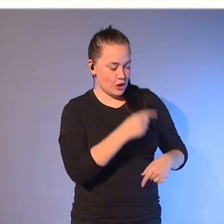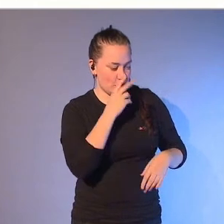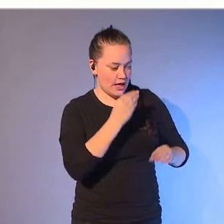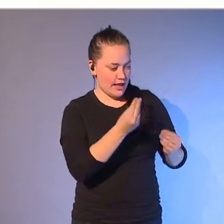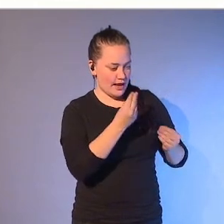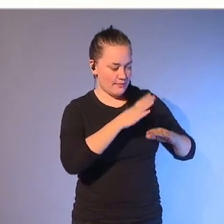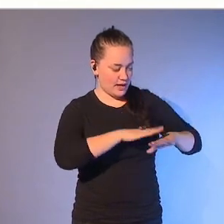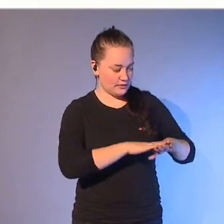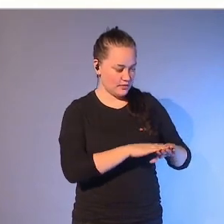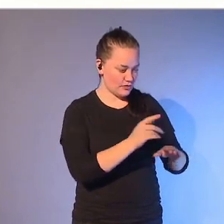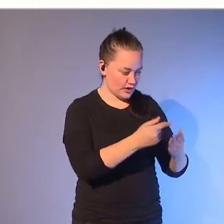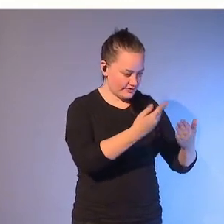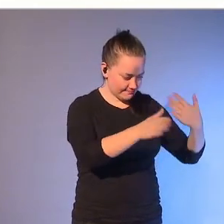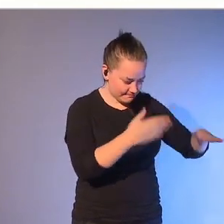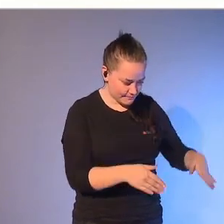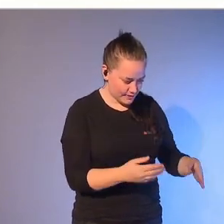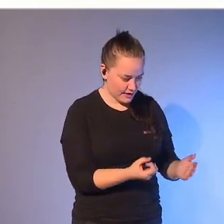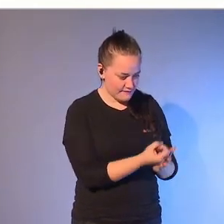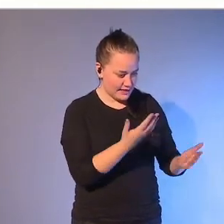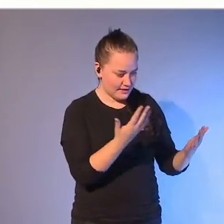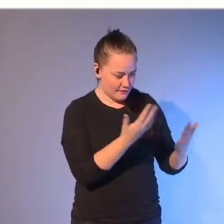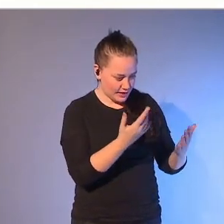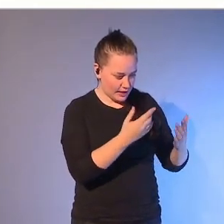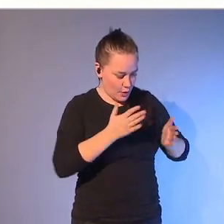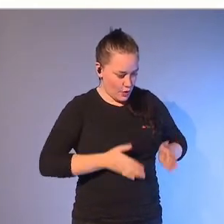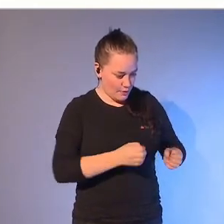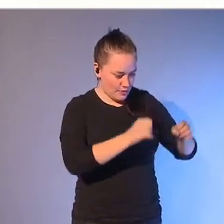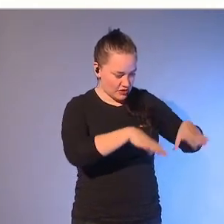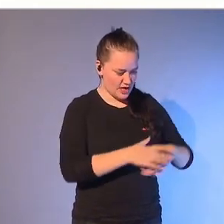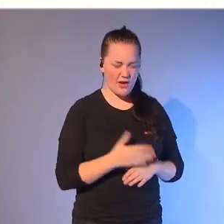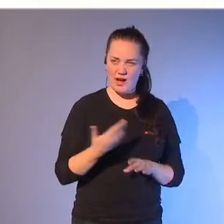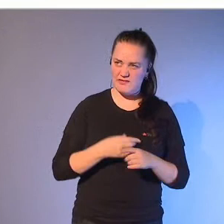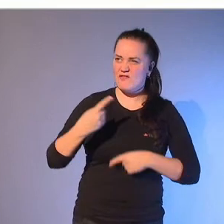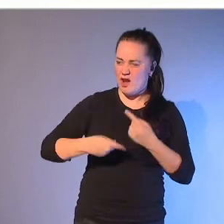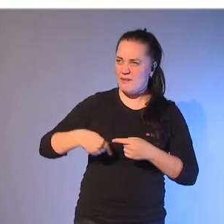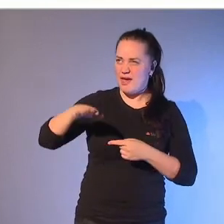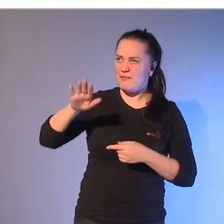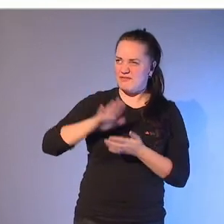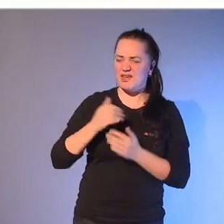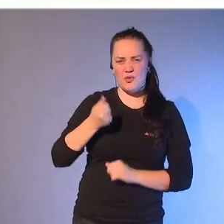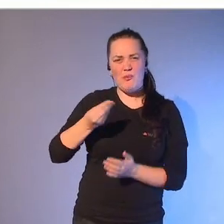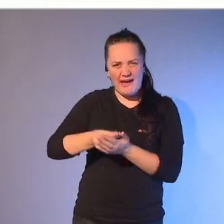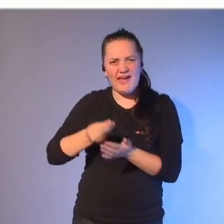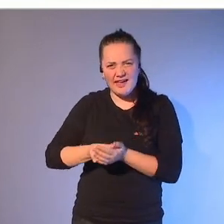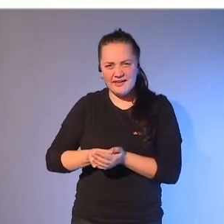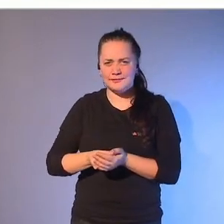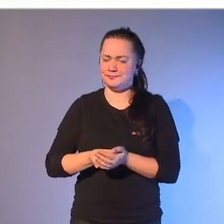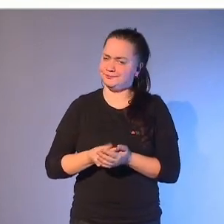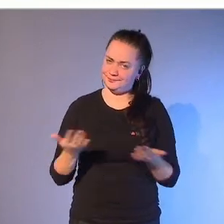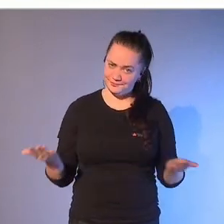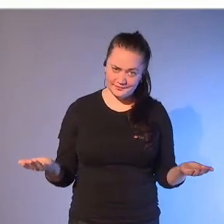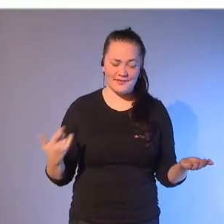her med verdiforvirring og normoppløsning. Og så begynner elevene å synes at det er penger som er viktigst. Men så er det jo sånn med lærere at